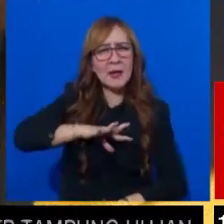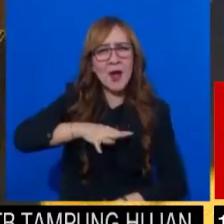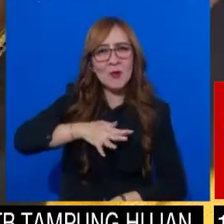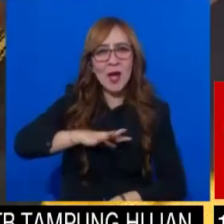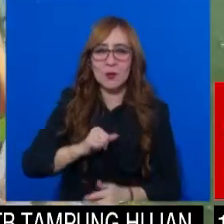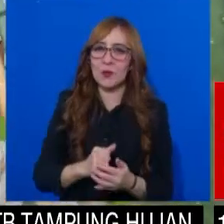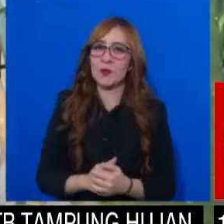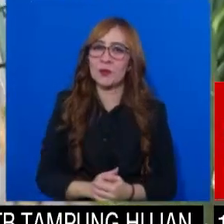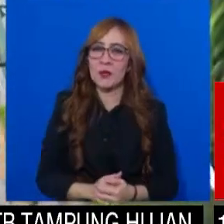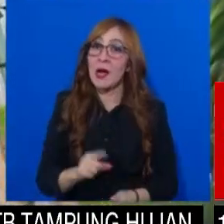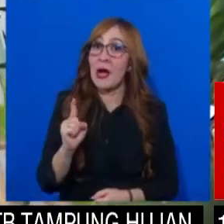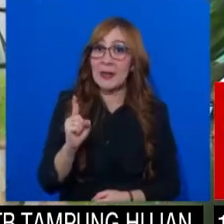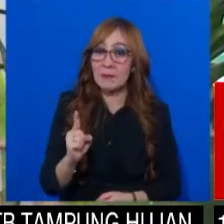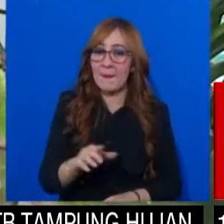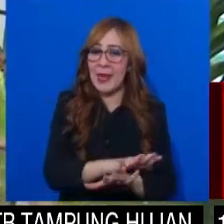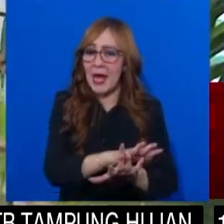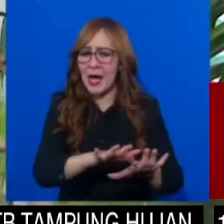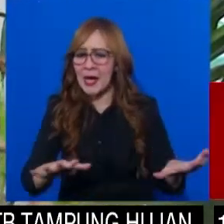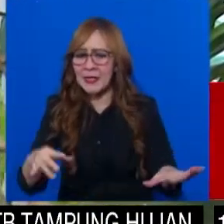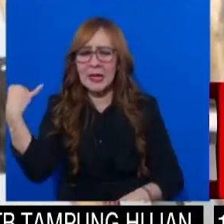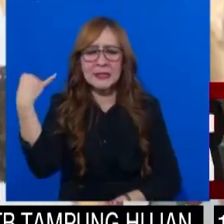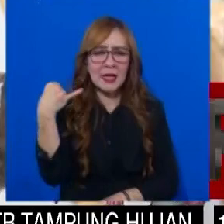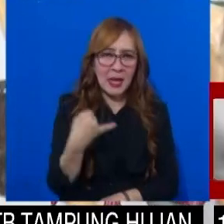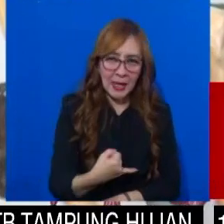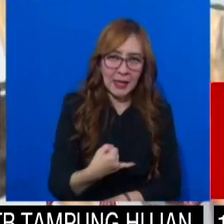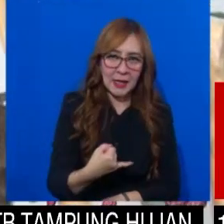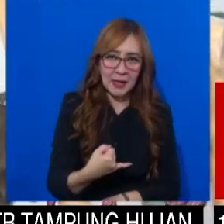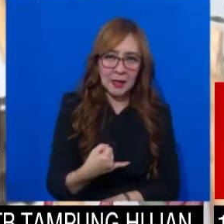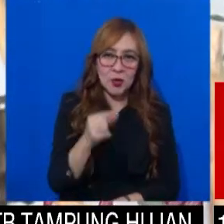yang tidak memungkinkan untuk ditanami pohon, apalagi buah dan sayuran.